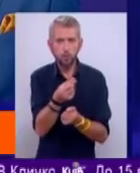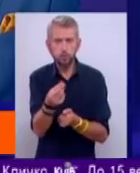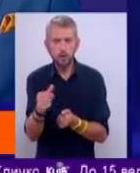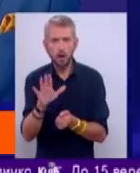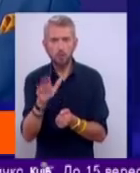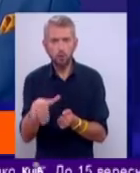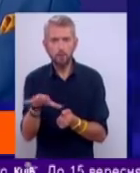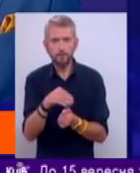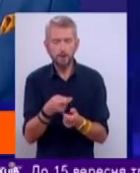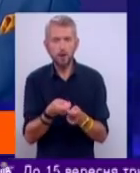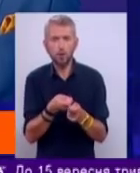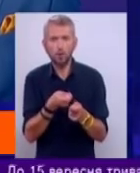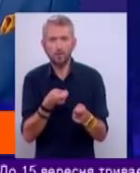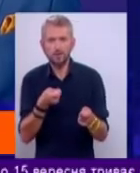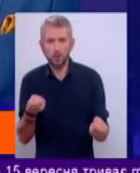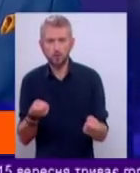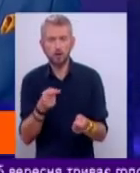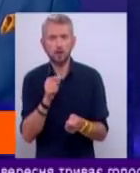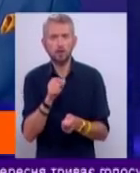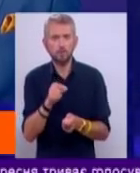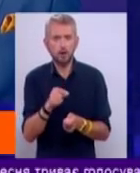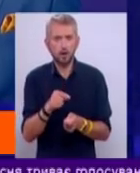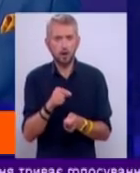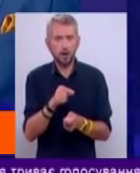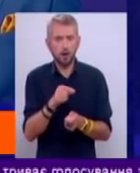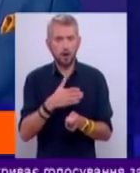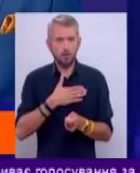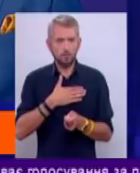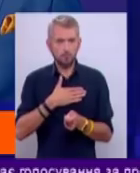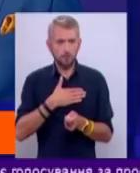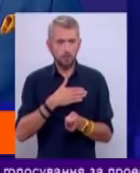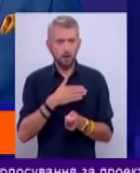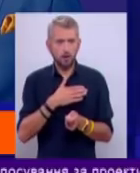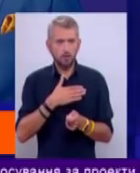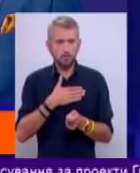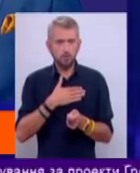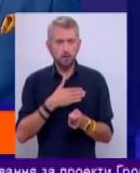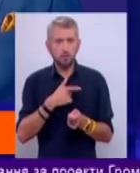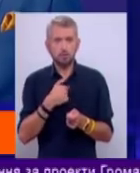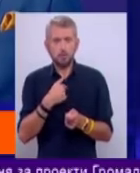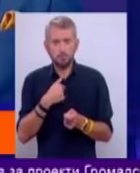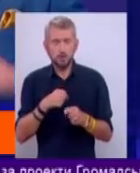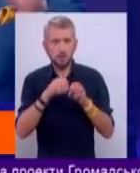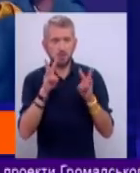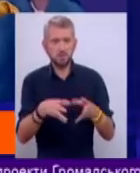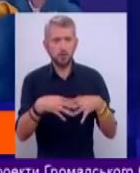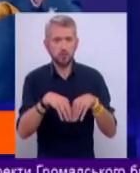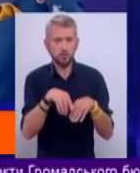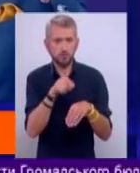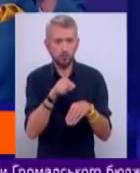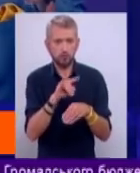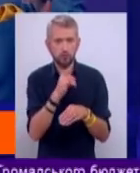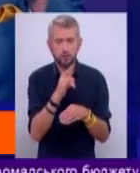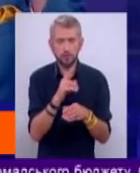додому розтяглося. Вона вже всю свою ціну забезпечила техніку, яку ми купляли з першого класу по 11. Шановна пані,